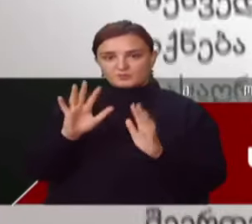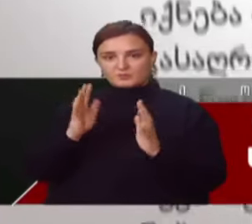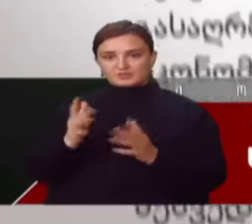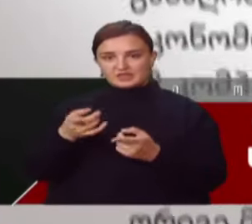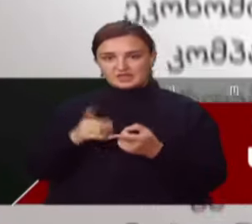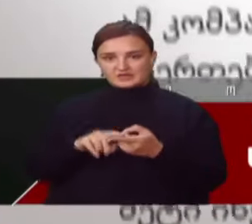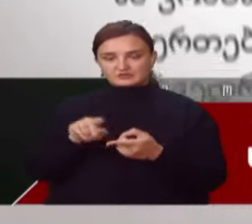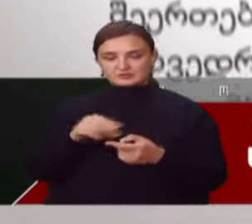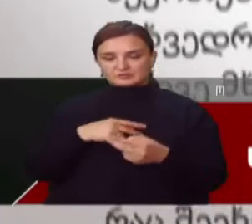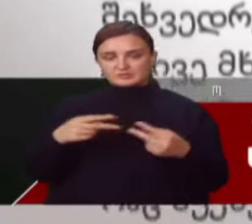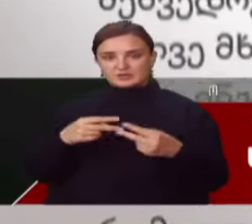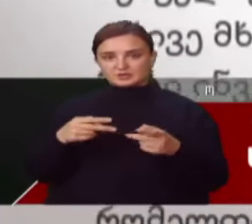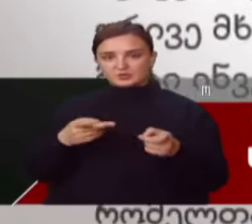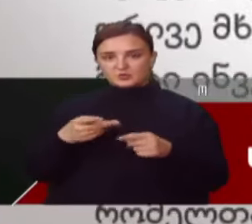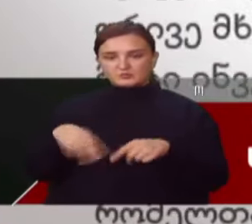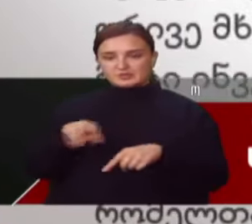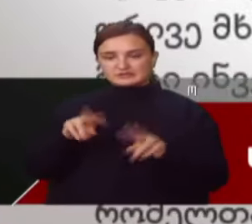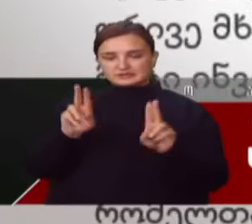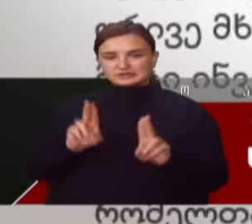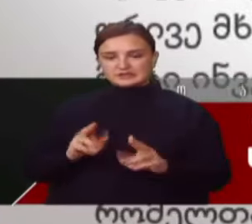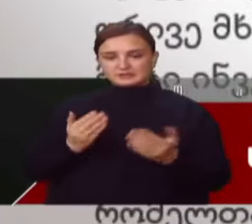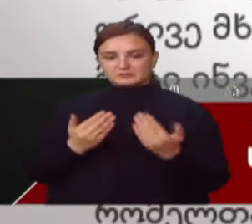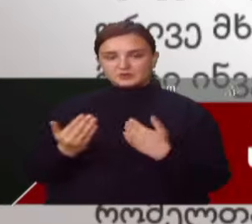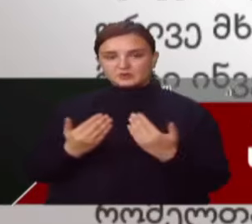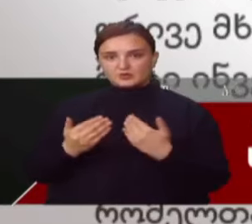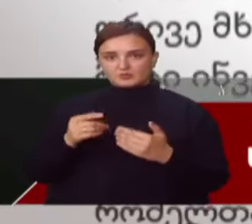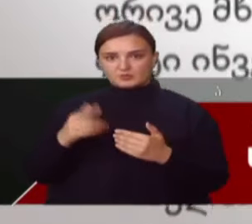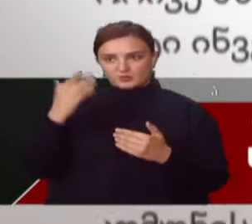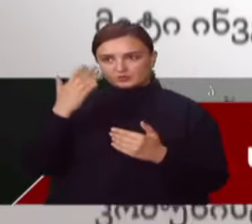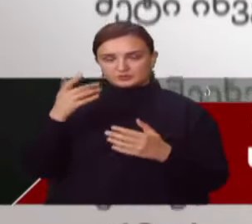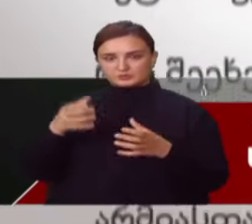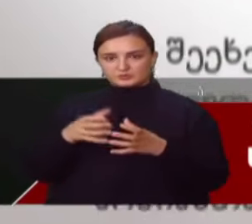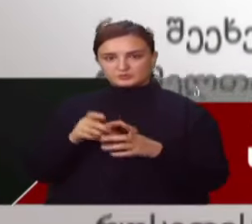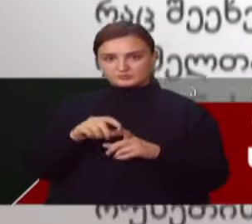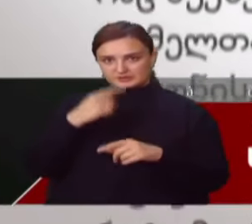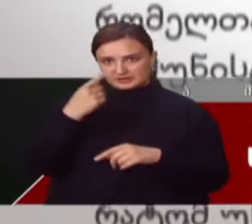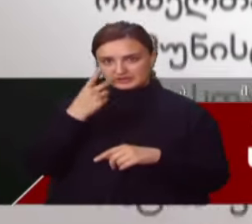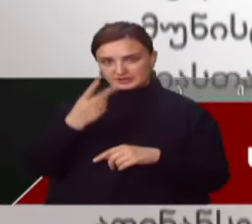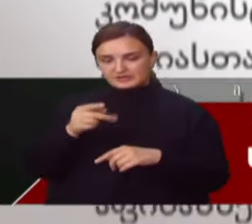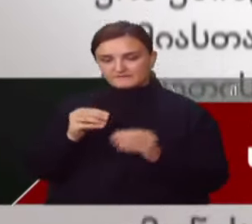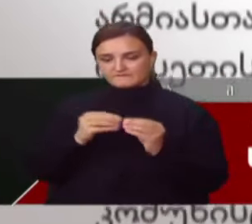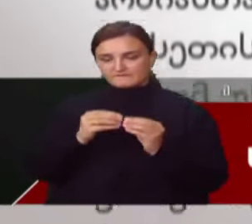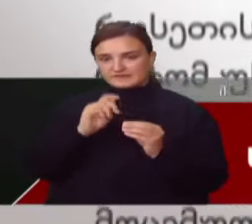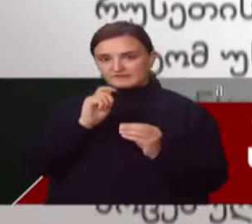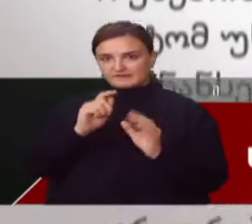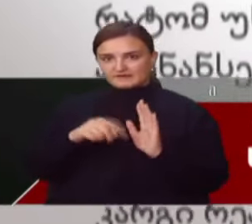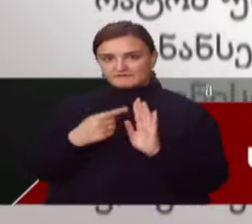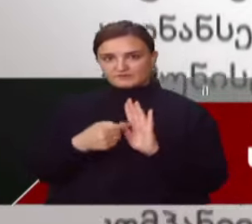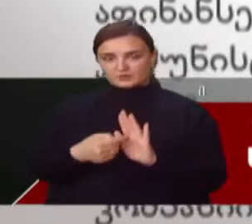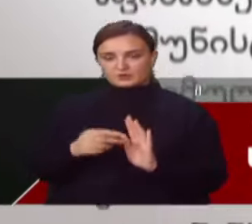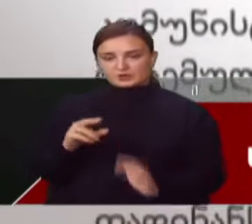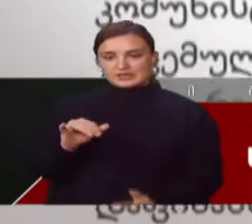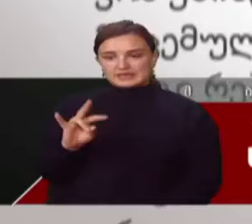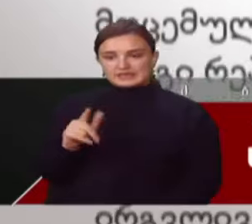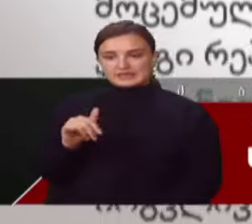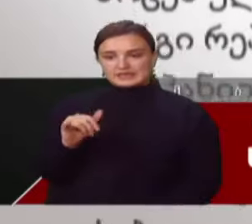სტრატეგიული პარტნიორის მხრიდან ორმაგი სტანდარტით მიდგომის ნიშნები მმართველმა გუნდმა დაინახა ელჩის იმავე ინტერვიუშიც, სადაც რობინ